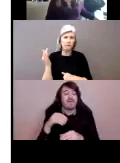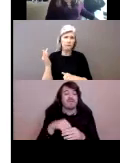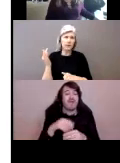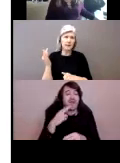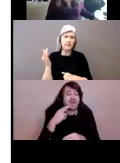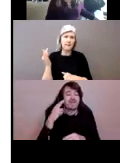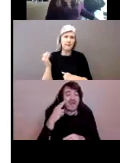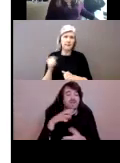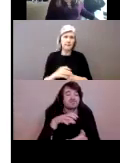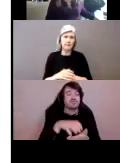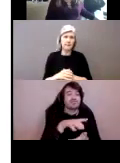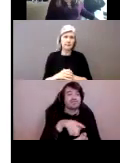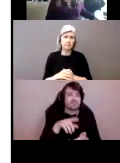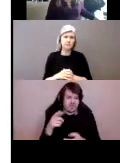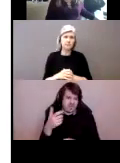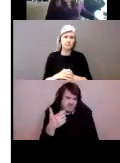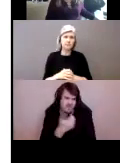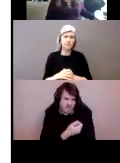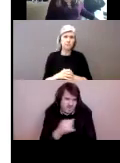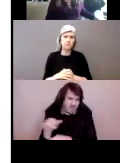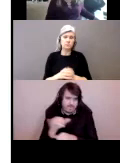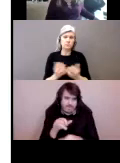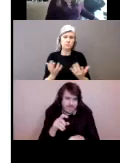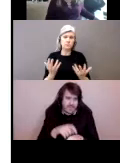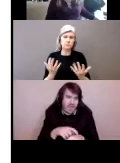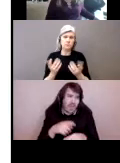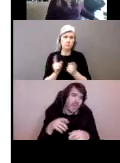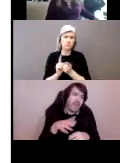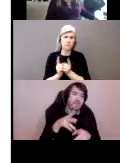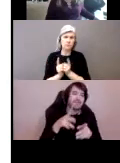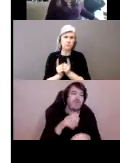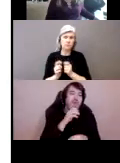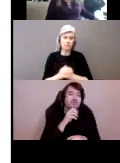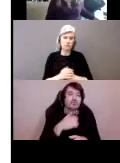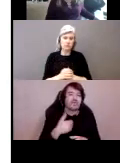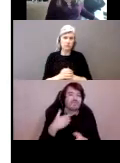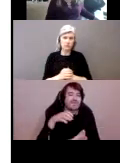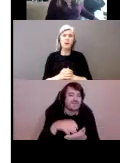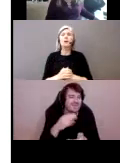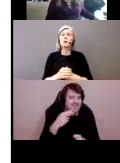groupe seront-ils vaccinés en même temps que les gens qui demeurent dans cette même résidence?